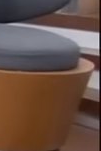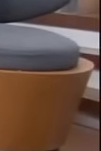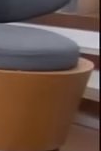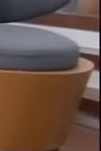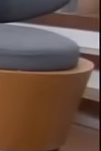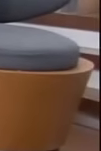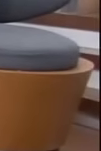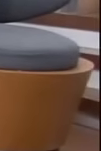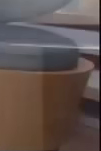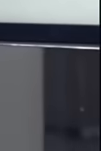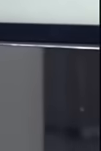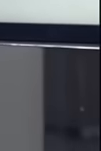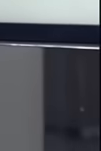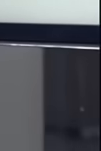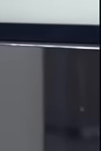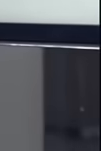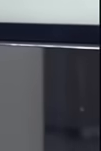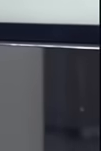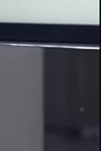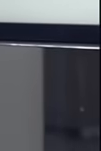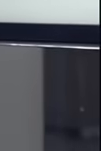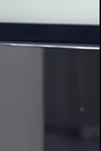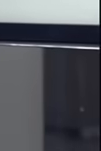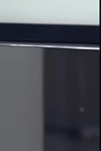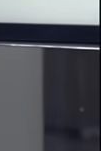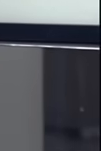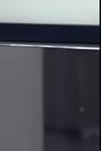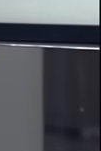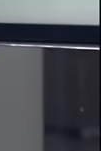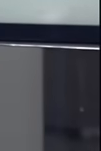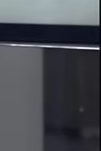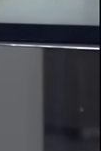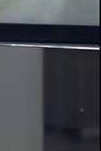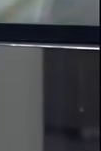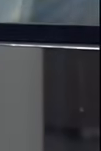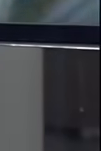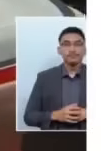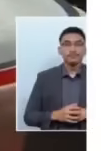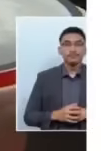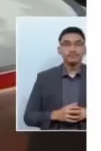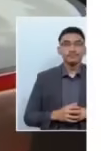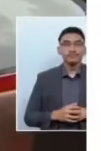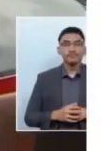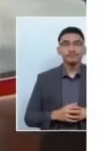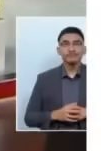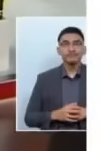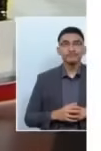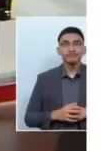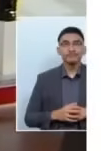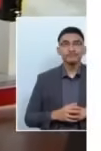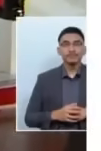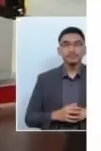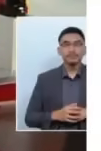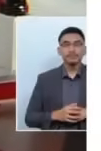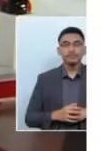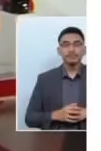mengatakan debat itu tidak punya pengaruh biasanya niatnya supaya tidak punya pengaruh gitu itu menurut keilmuan tapi yang agak lebih penting begini menurut saya ini penting